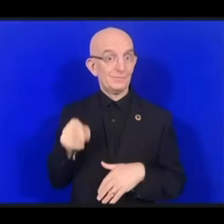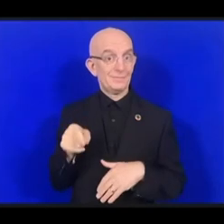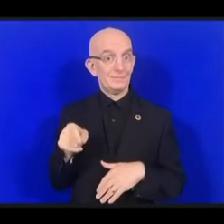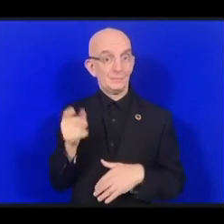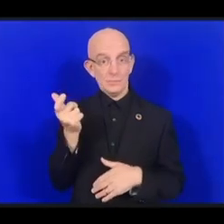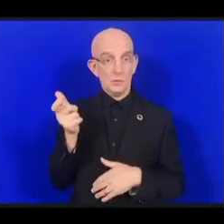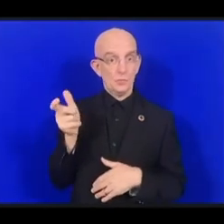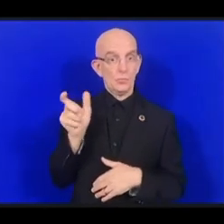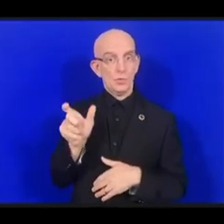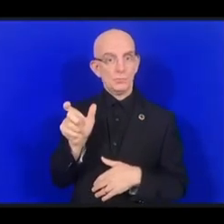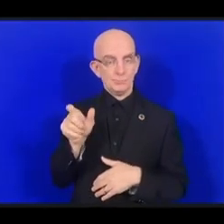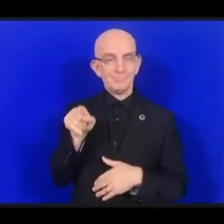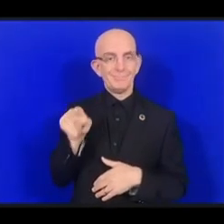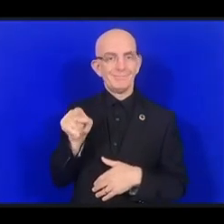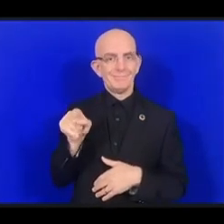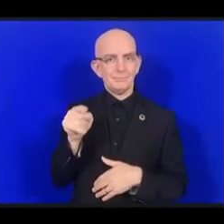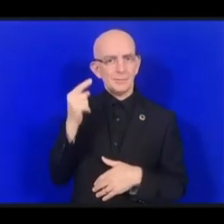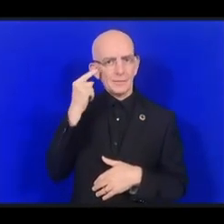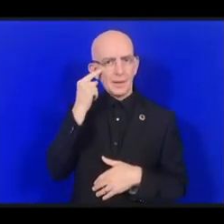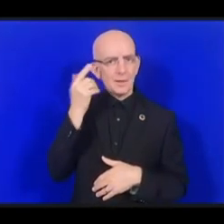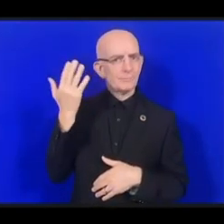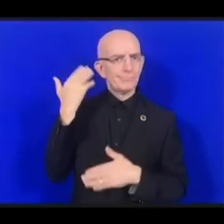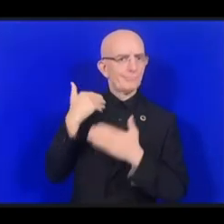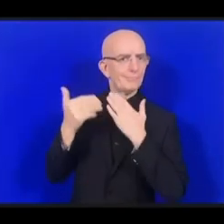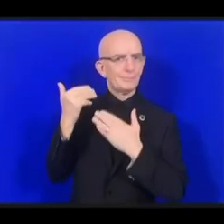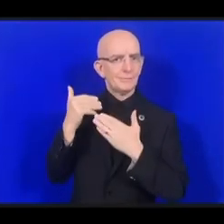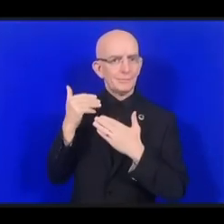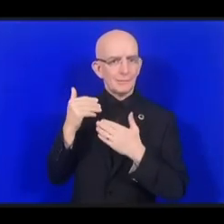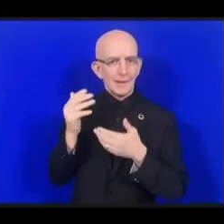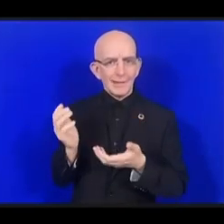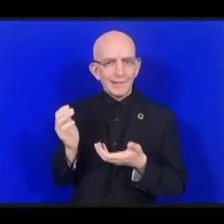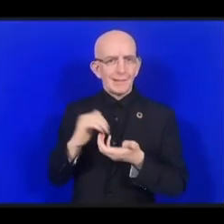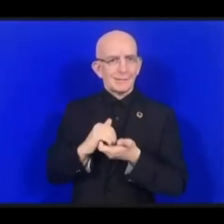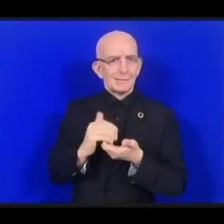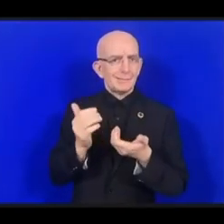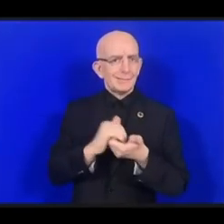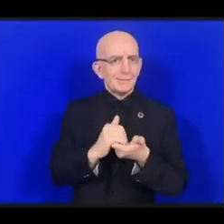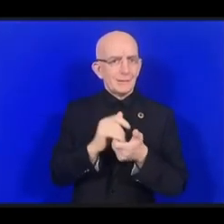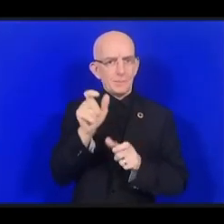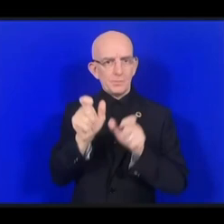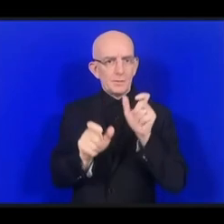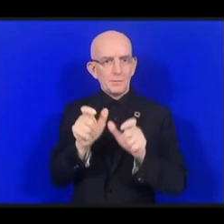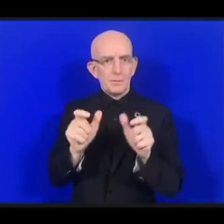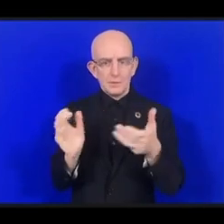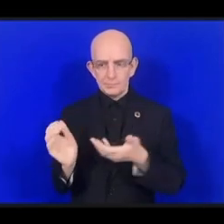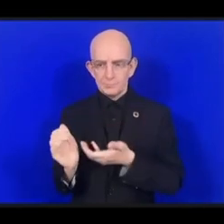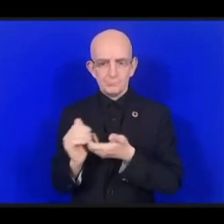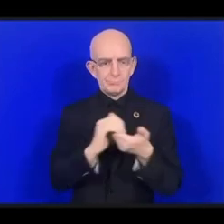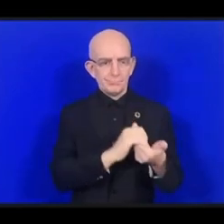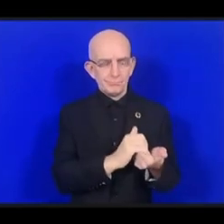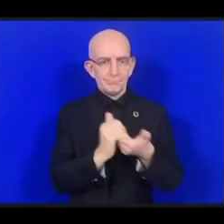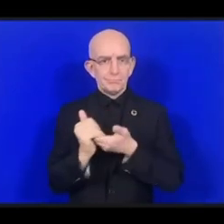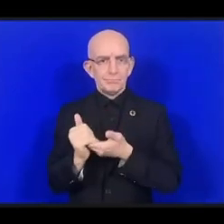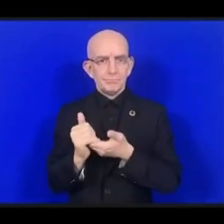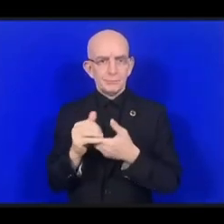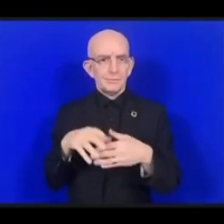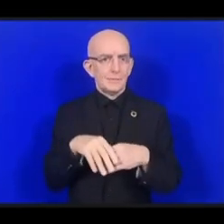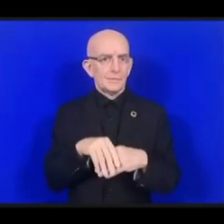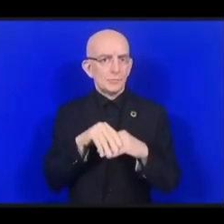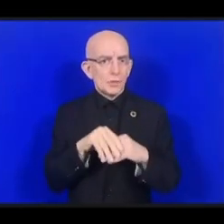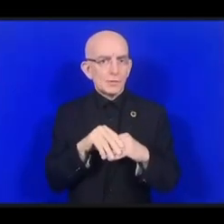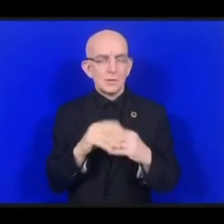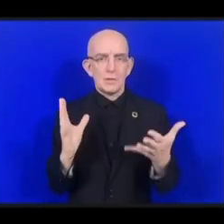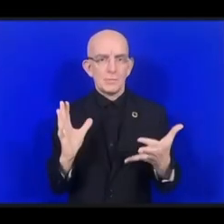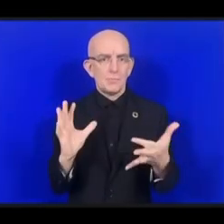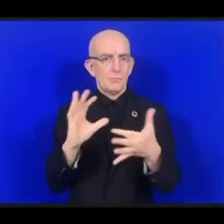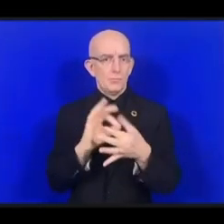絆とかといった内々の個人的な人と人との結びつきではなくてもっともっと